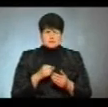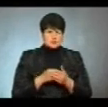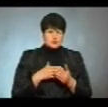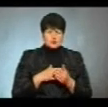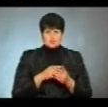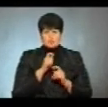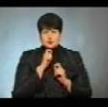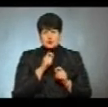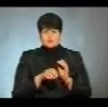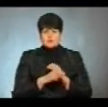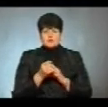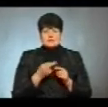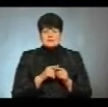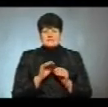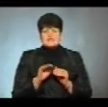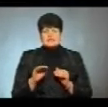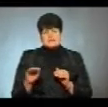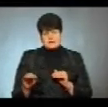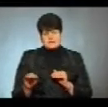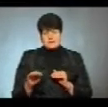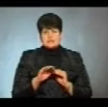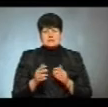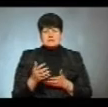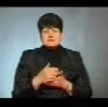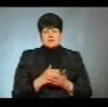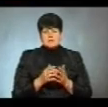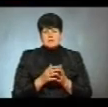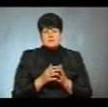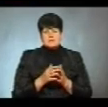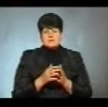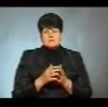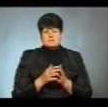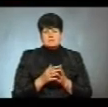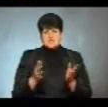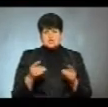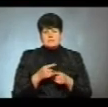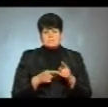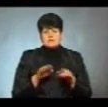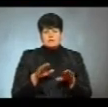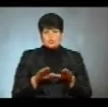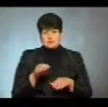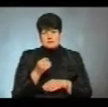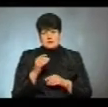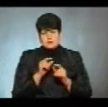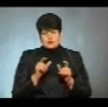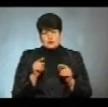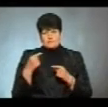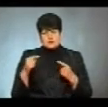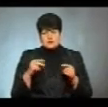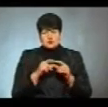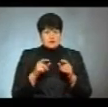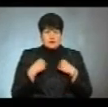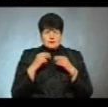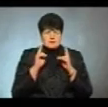– це подарунок від дитини. Діти зібрали більше півтони, тільки 15 школі. В інших школах просто не знаю на